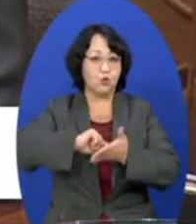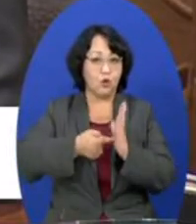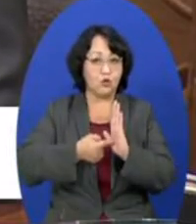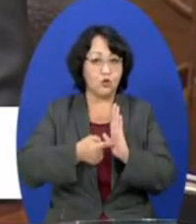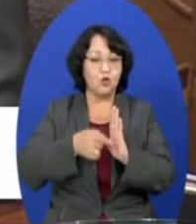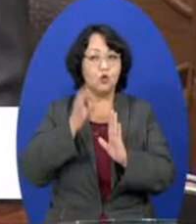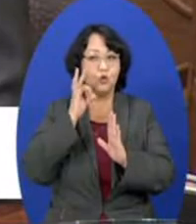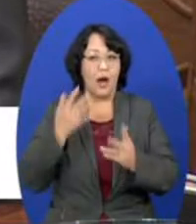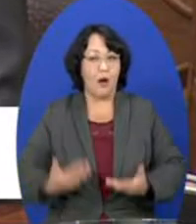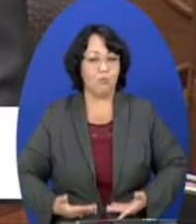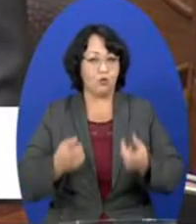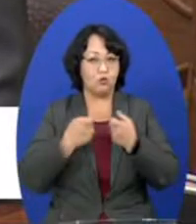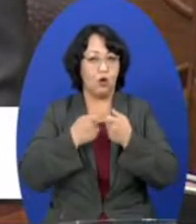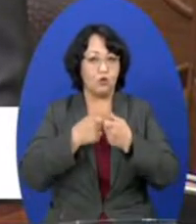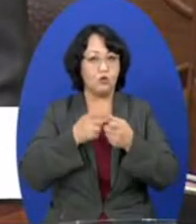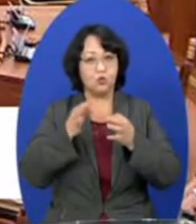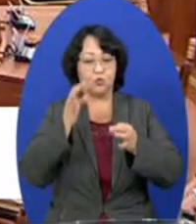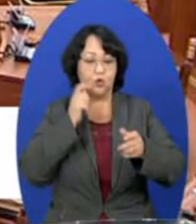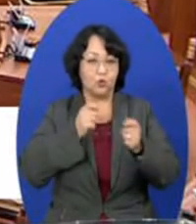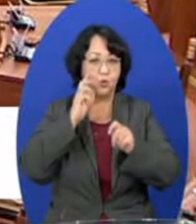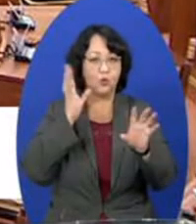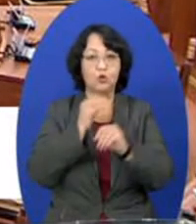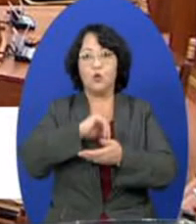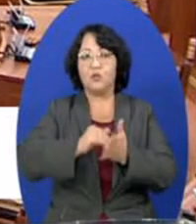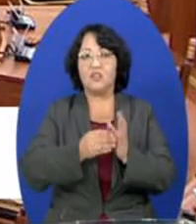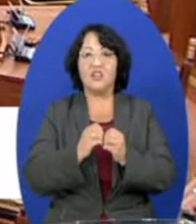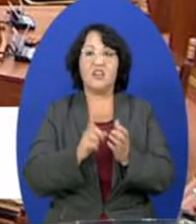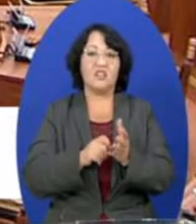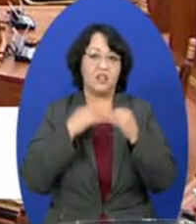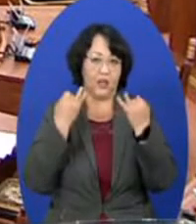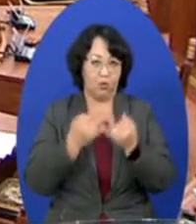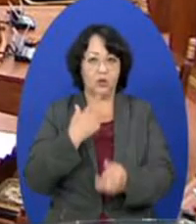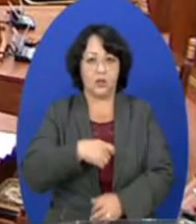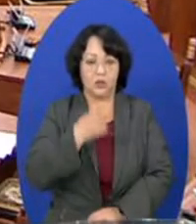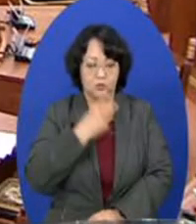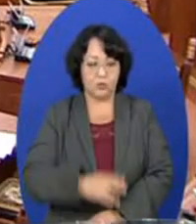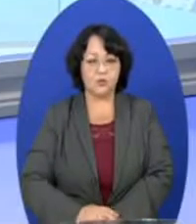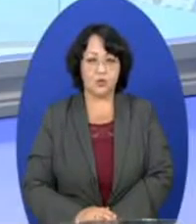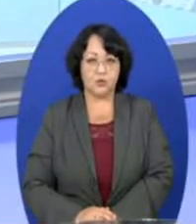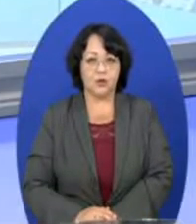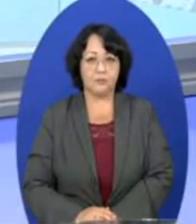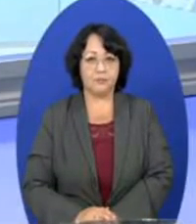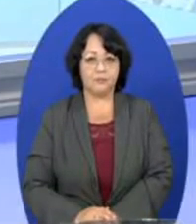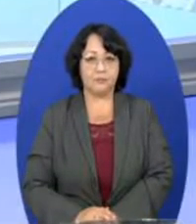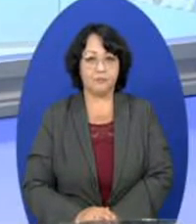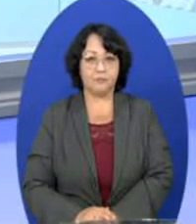бодиттой зохицуулалт төлөвлөлтийг хийх хэрэгтэй гэж хууль тогтоогчид үзэж байна.